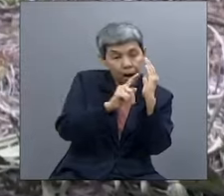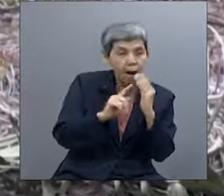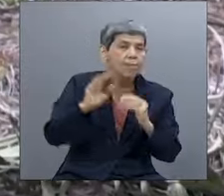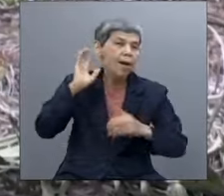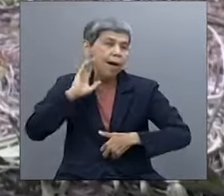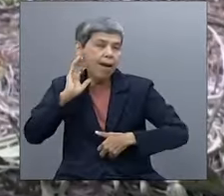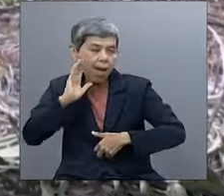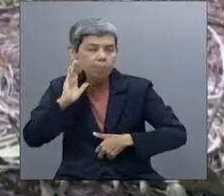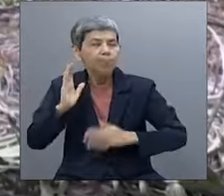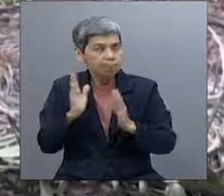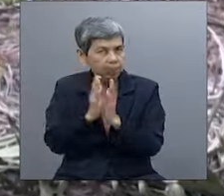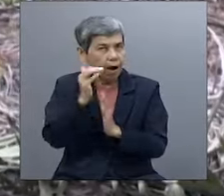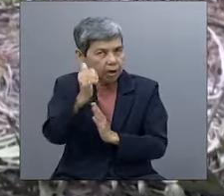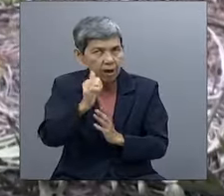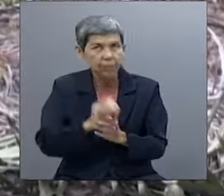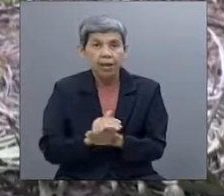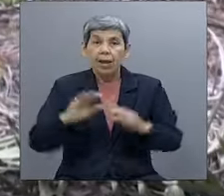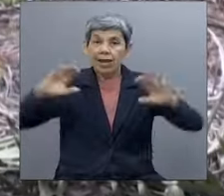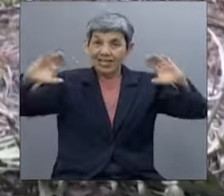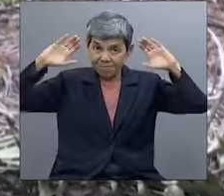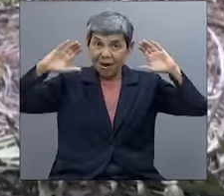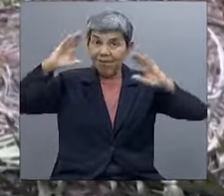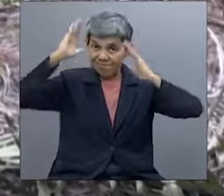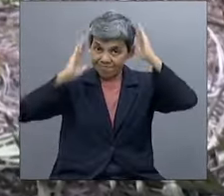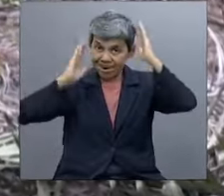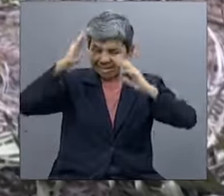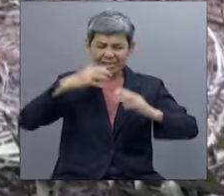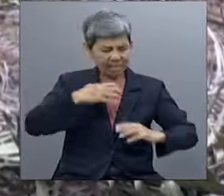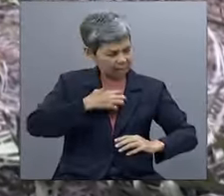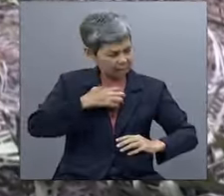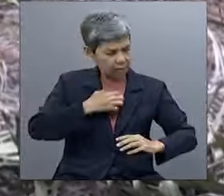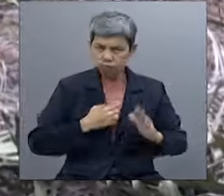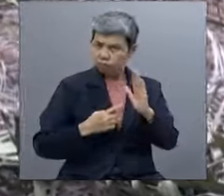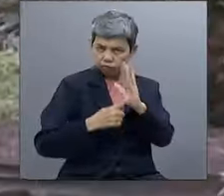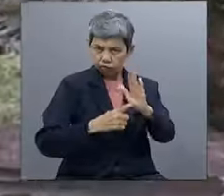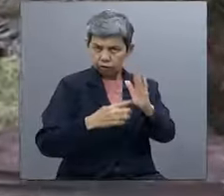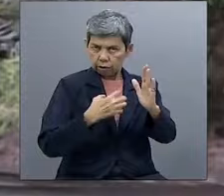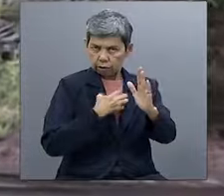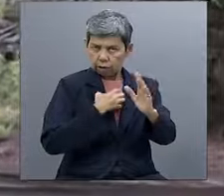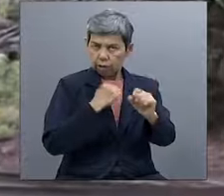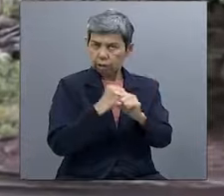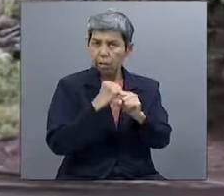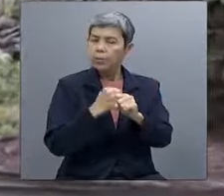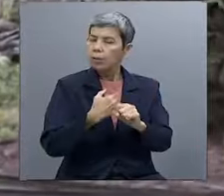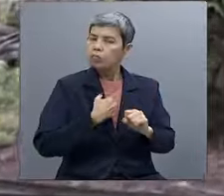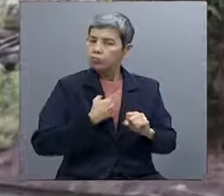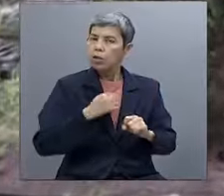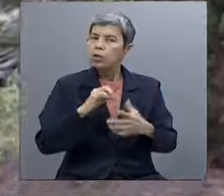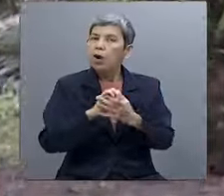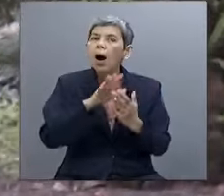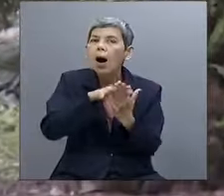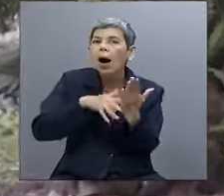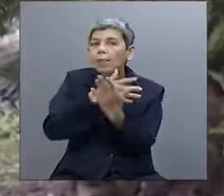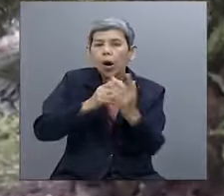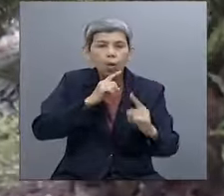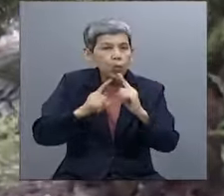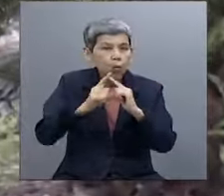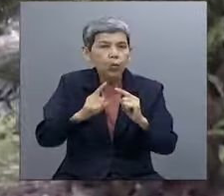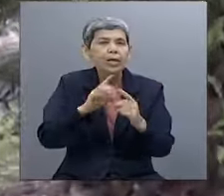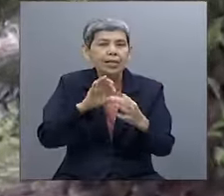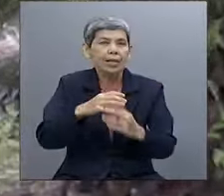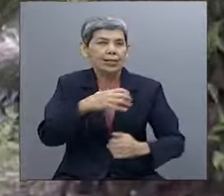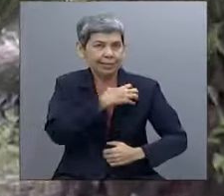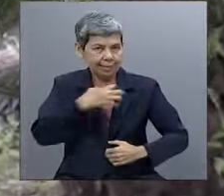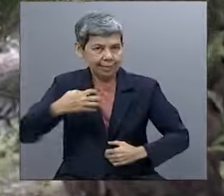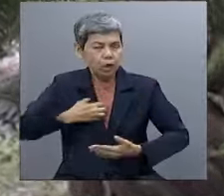ยั่งยืนค่ะซึ่งตัวรัฐบาลมาเลเซียเองต้องการที่จะชูประเด็นนี้มาเป็นจุดขายผ่านยุทธศาสตร์การทูตอุรังอุตังเพื่อ